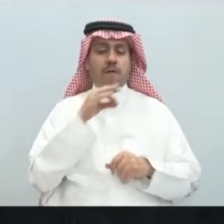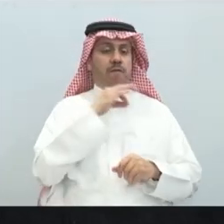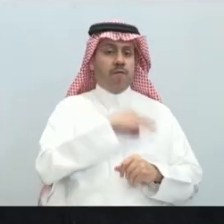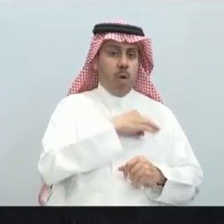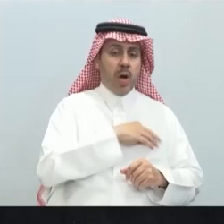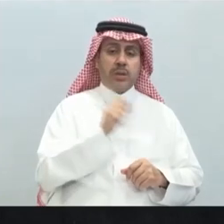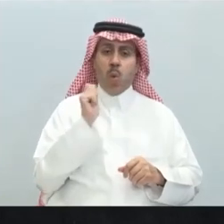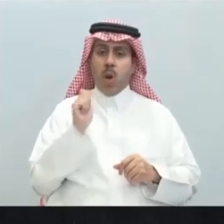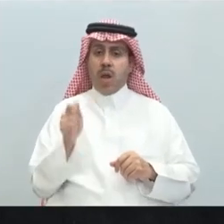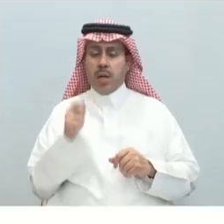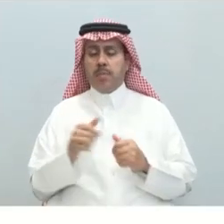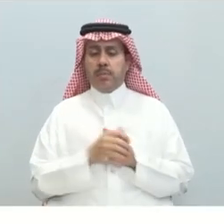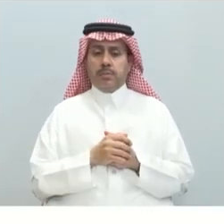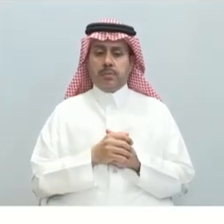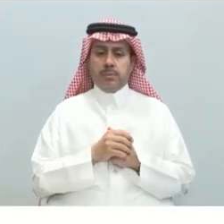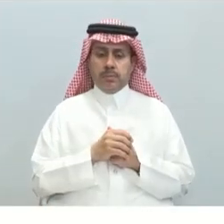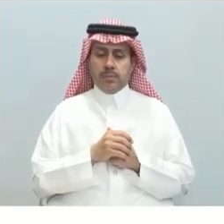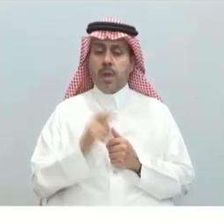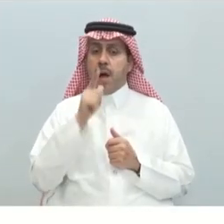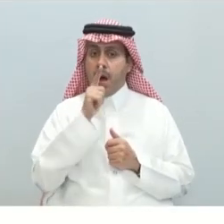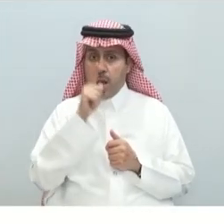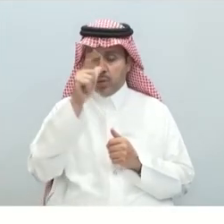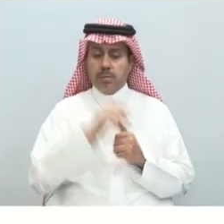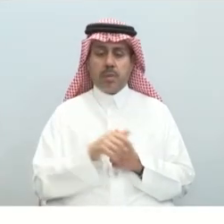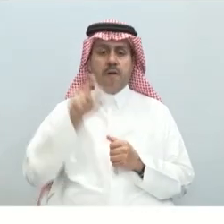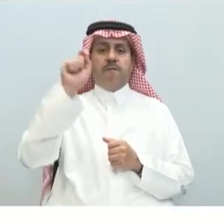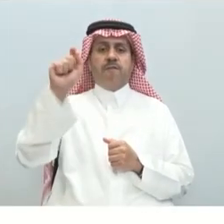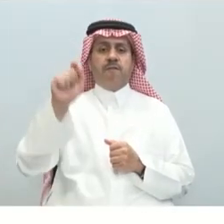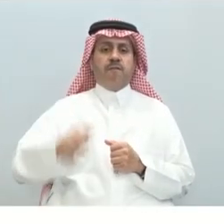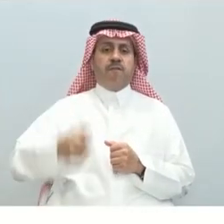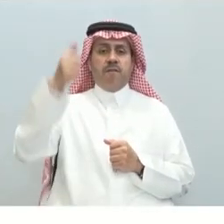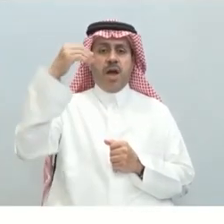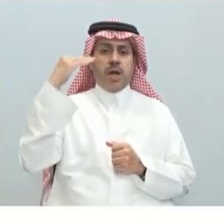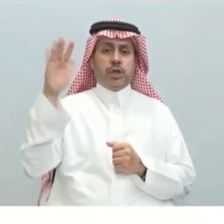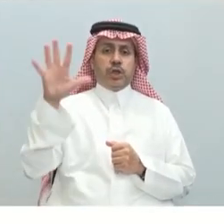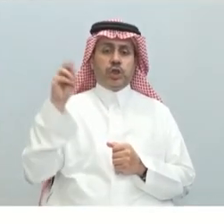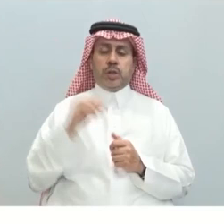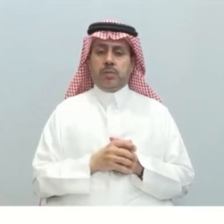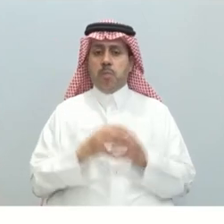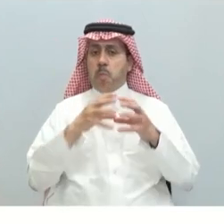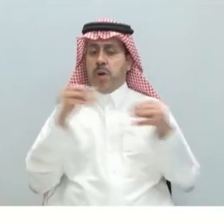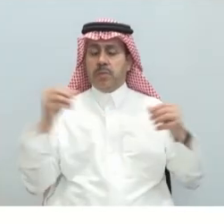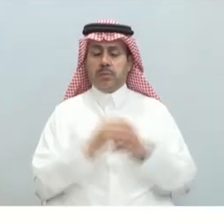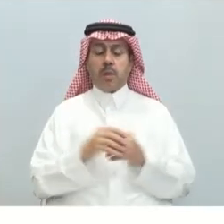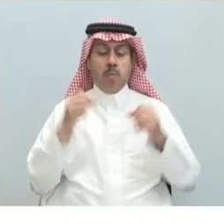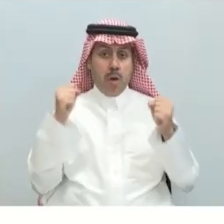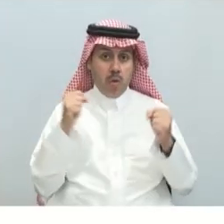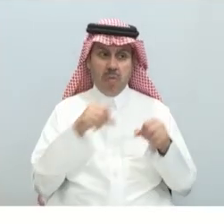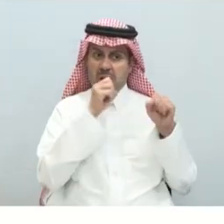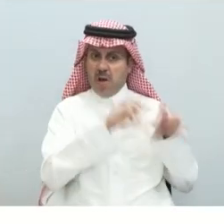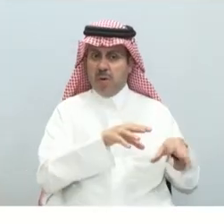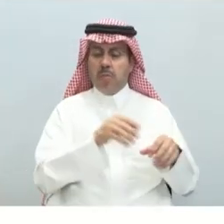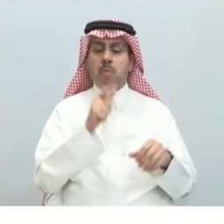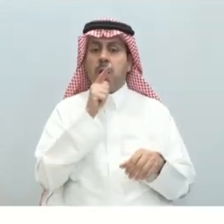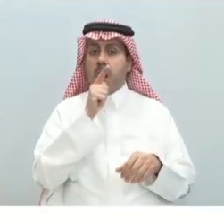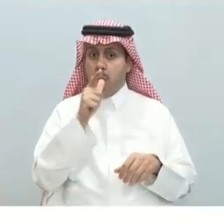والاحكام من الايات عندنا قول الله تعالى فاحشه ما المراد بالفاحشه هنا ما عظم قبحه من